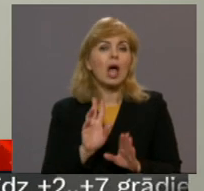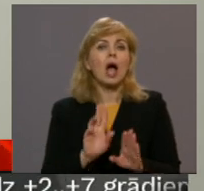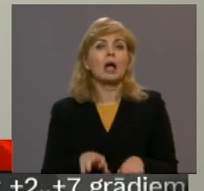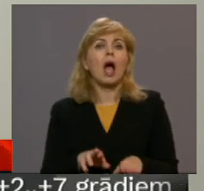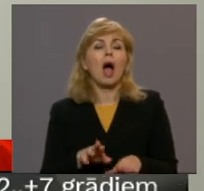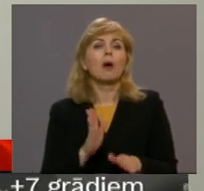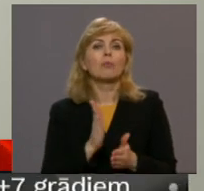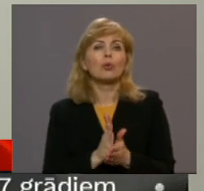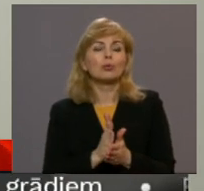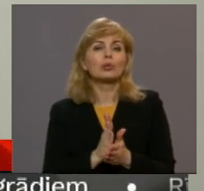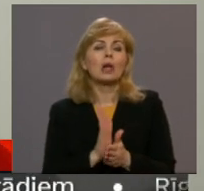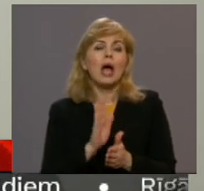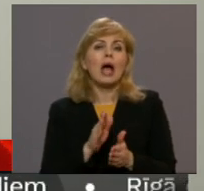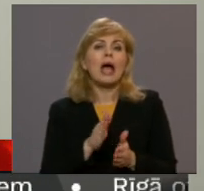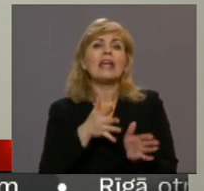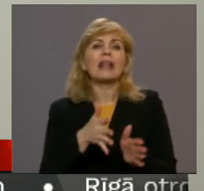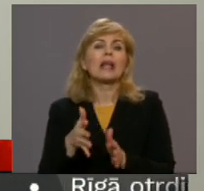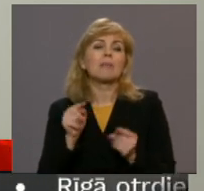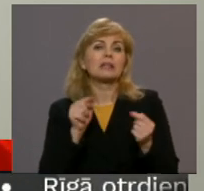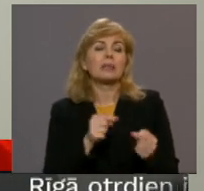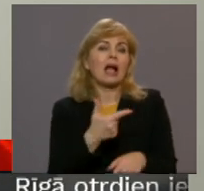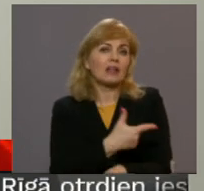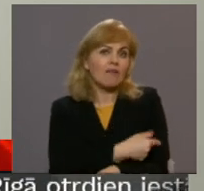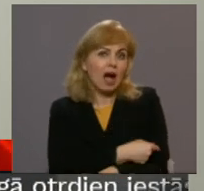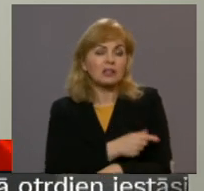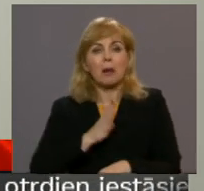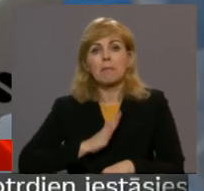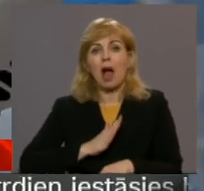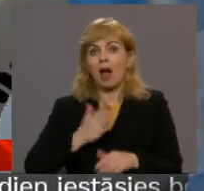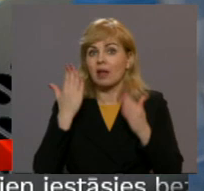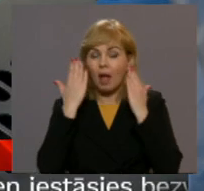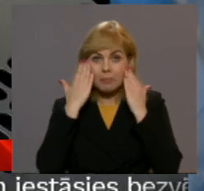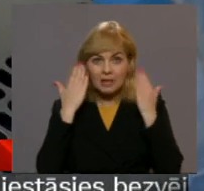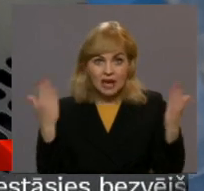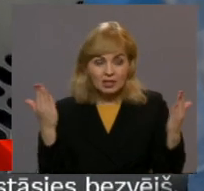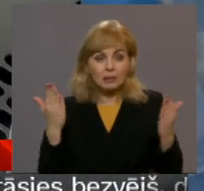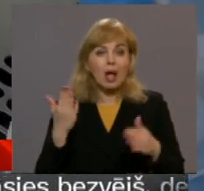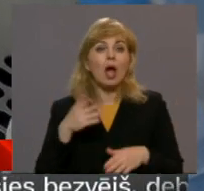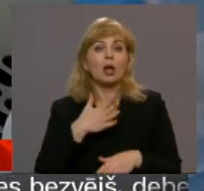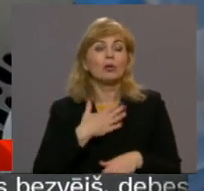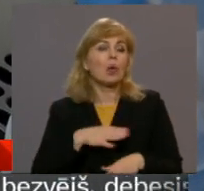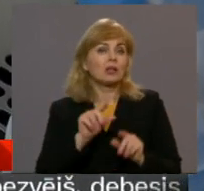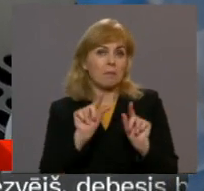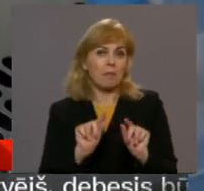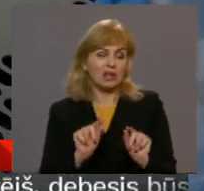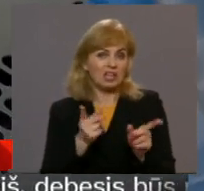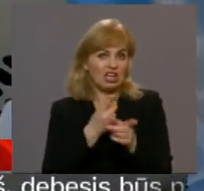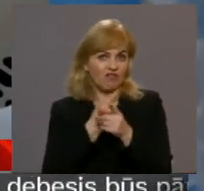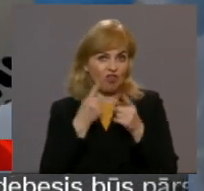pret vakcīnām, un to pagaidām vēl neviens nevar zināt. Pagaidām ļoti maz